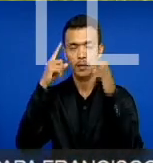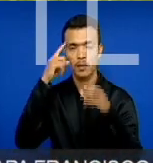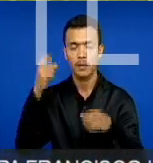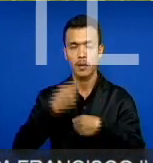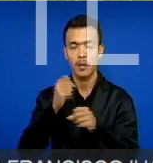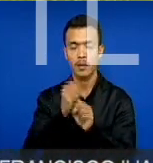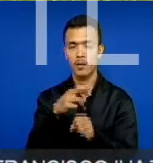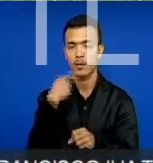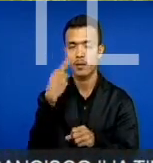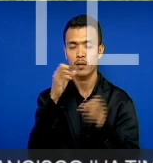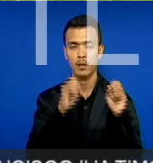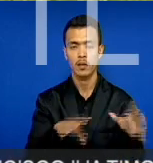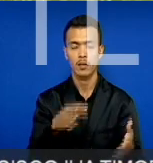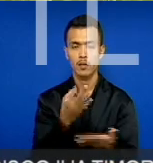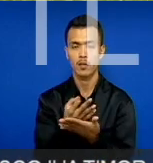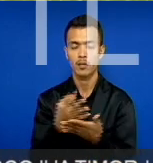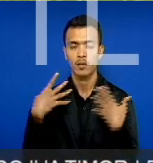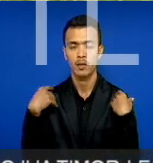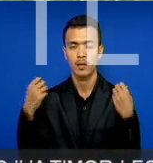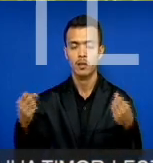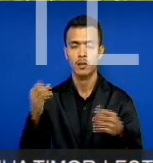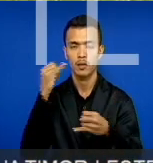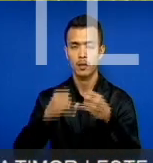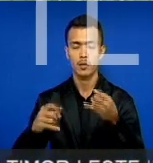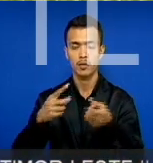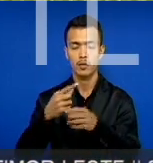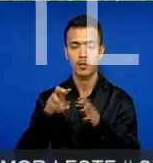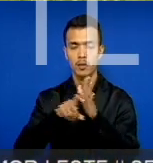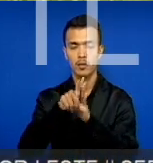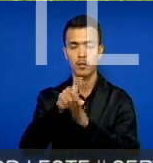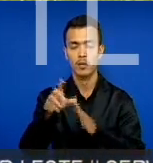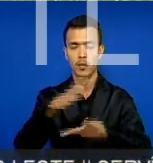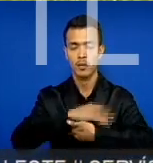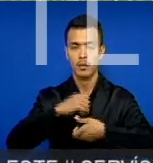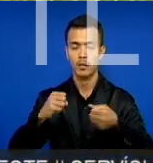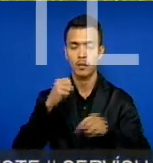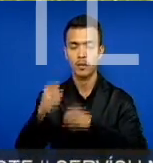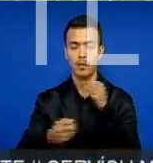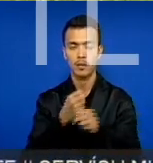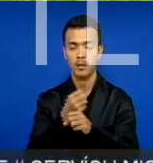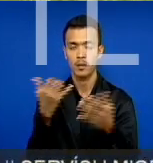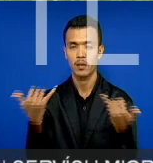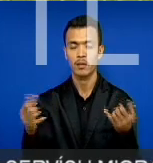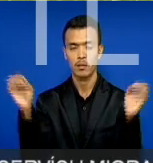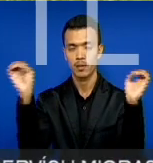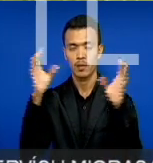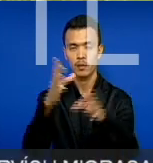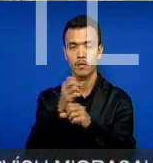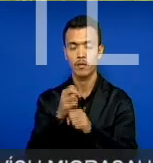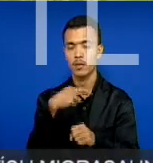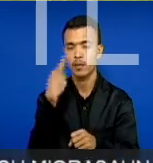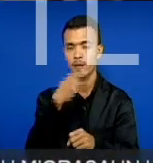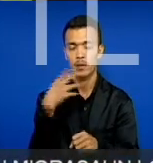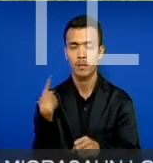mekas. Menerjia mebeto hare isi pesti estraga hutu. Nebetina ne amil lakun deta planta saun hare nebe amikuda. Amin suba